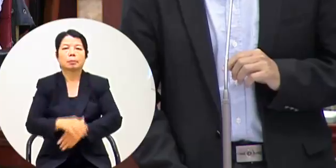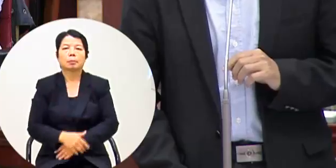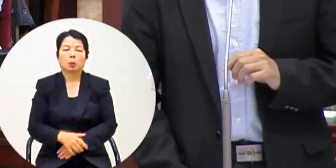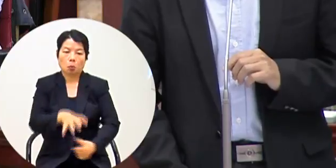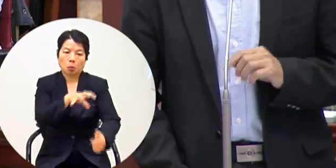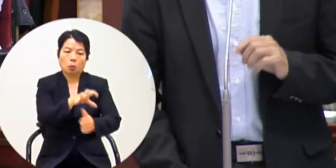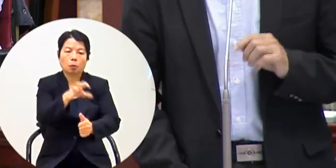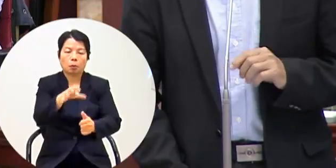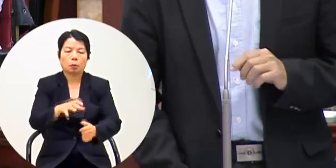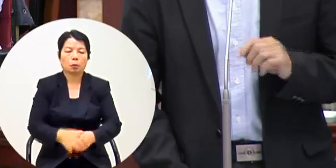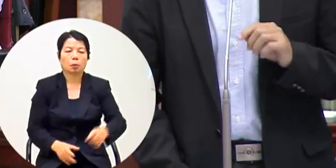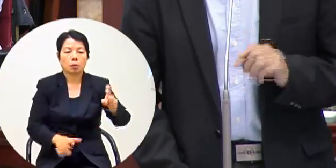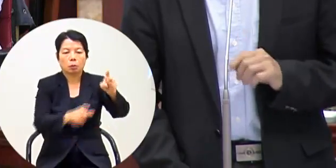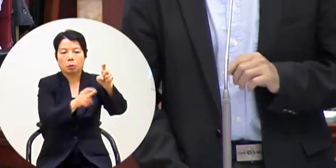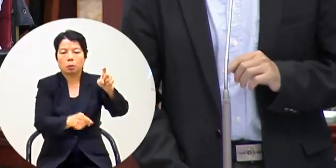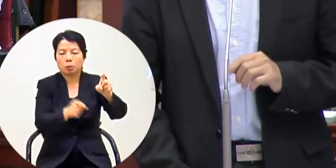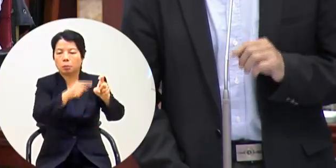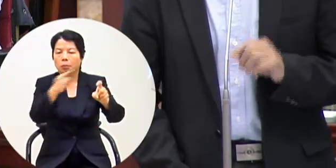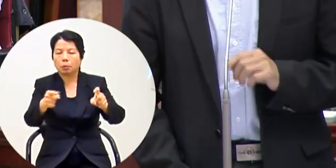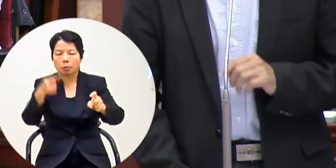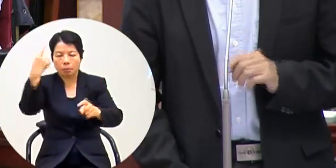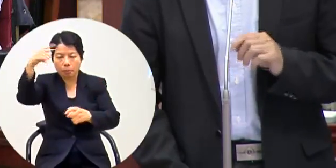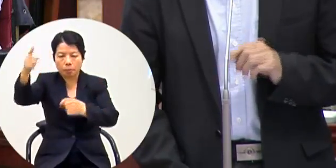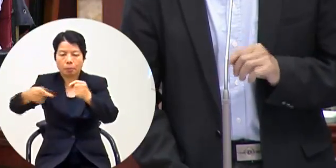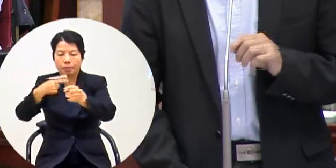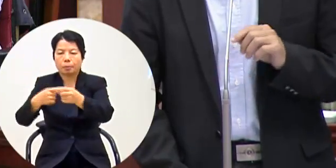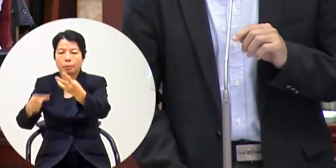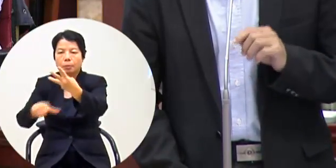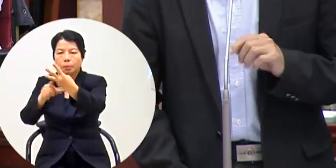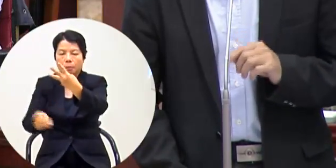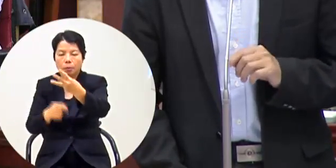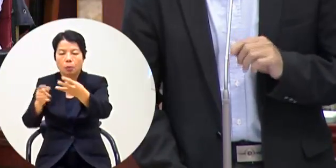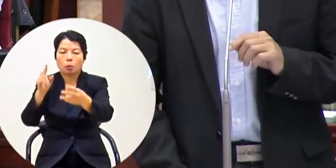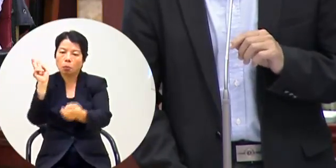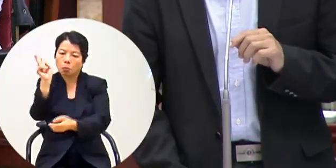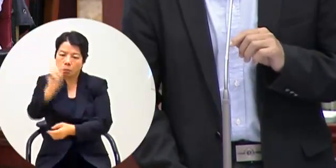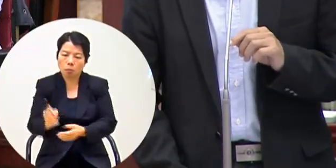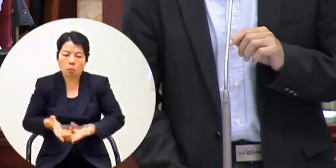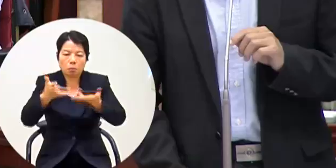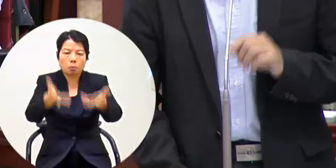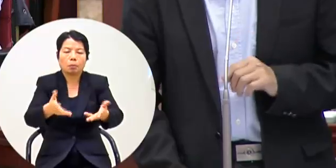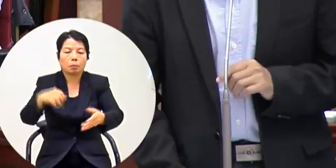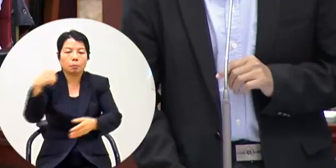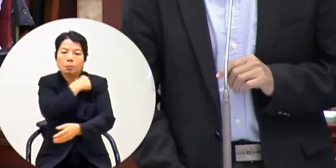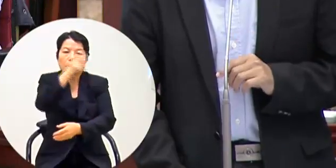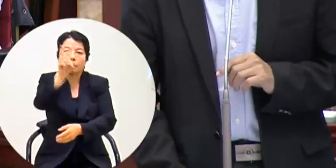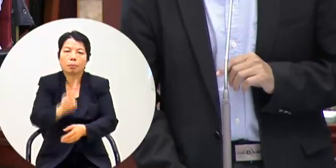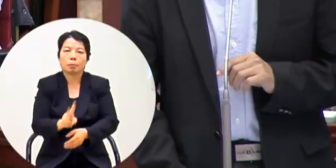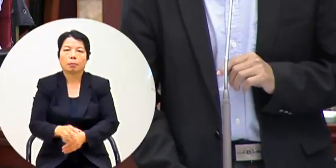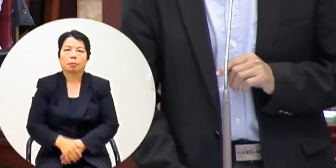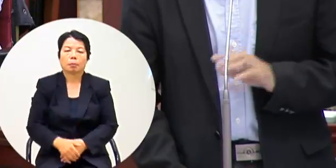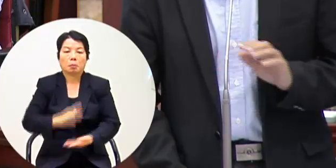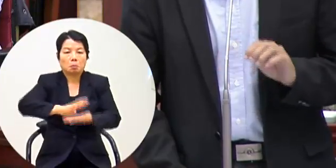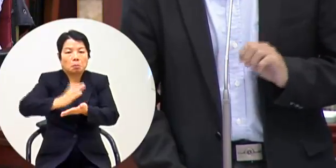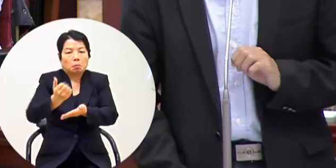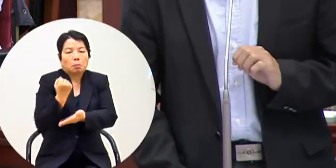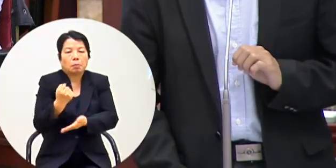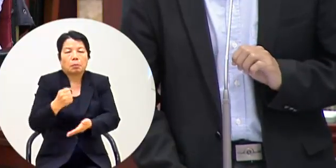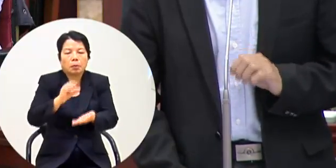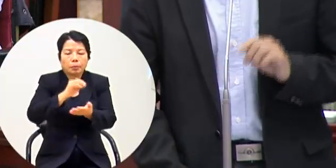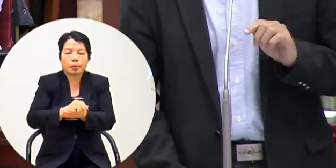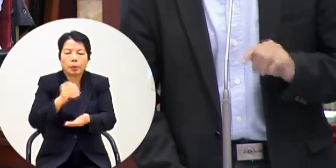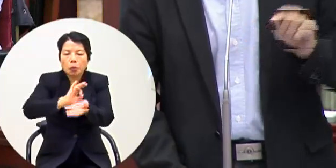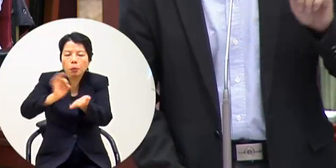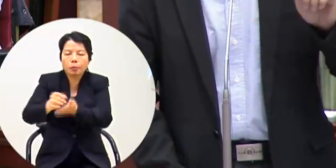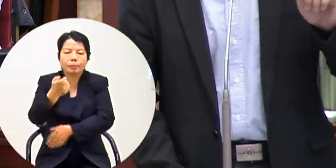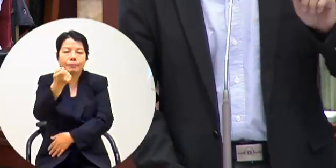月。对于供电相对来讲，台电它是供电压力是比较小的，不像夏天这